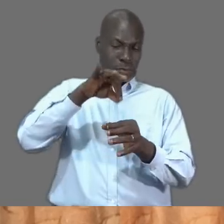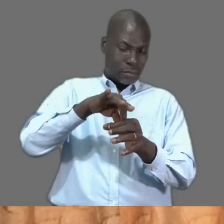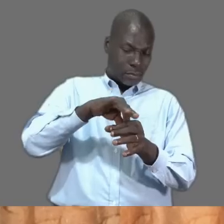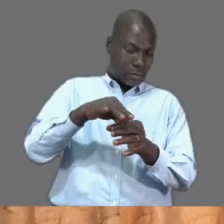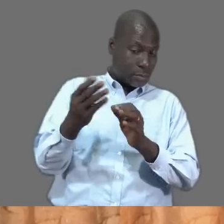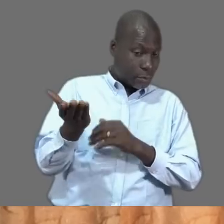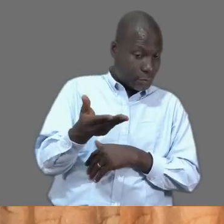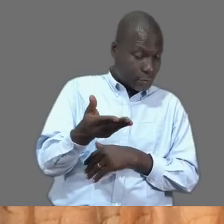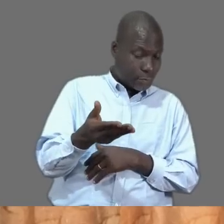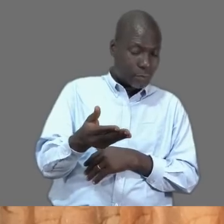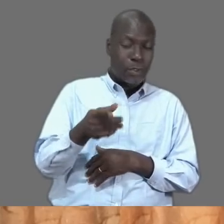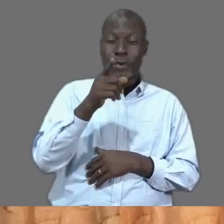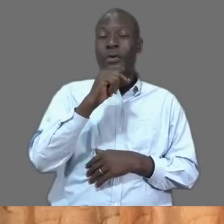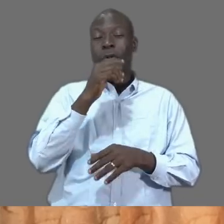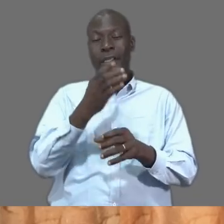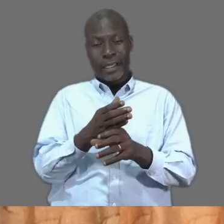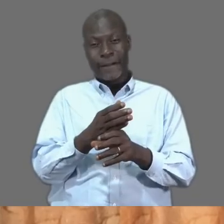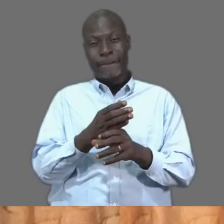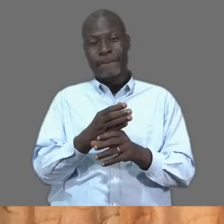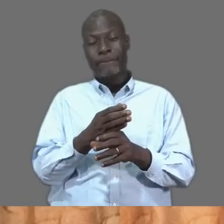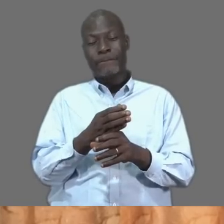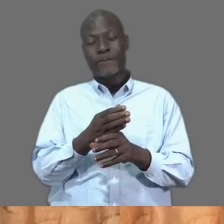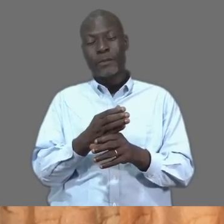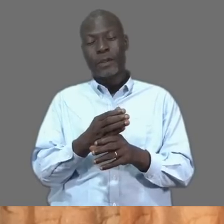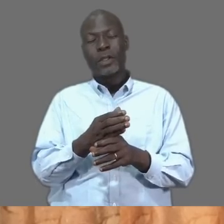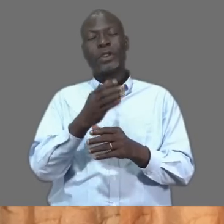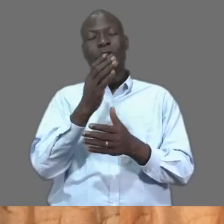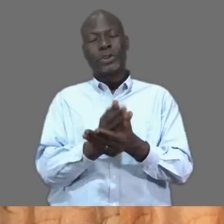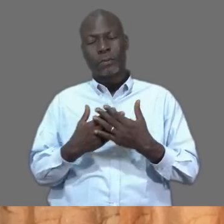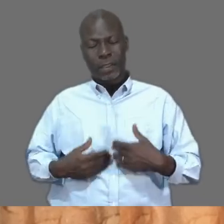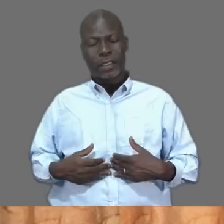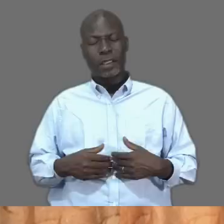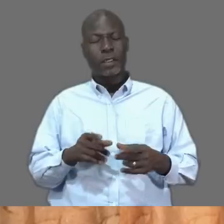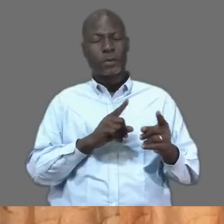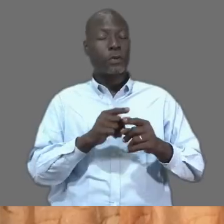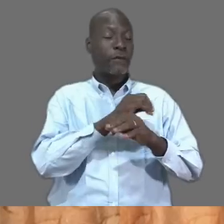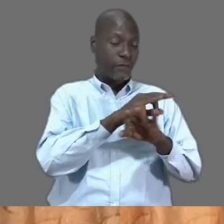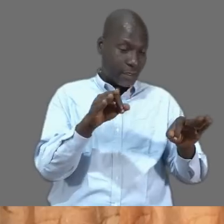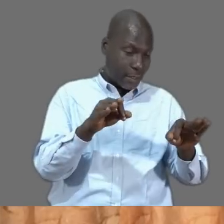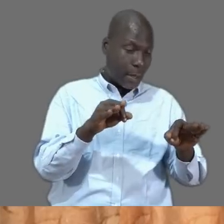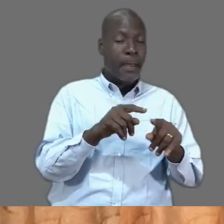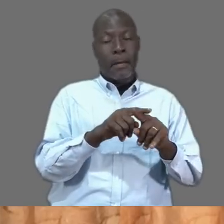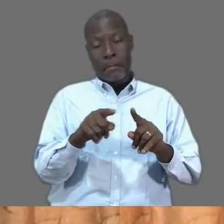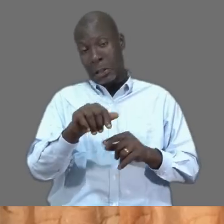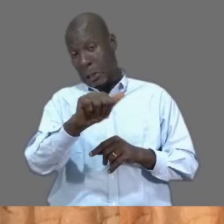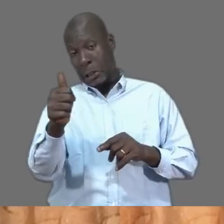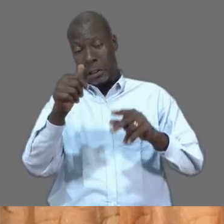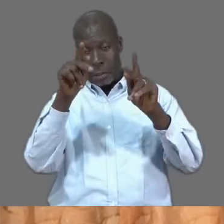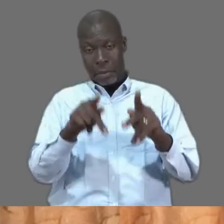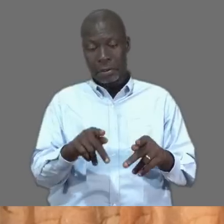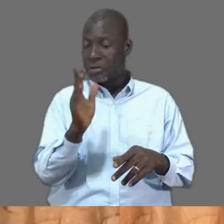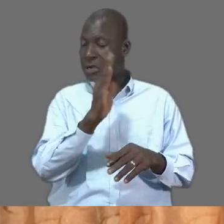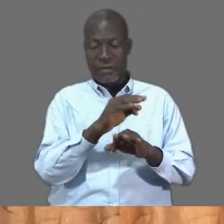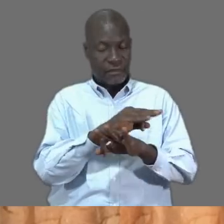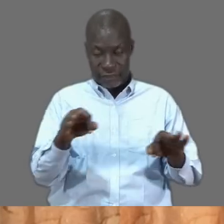reaping wan hwe ye pe obi ebeye no afa ne ho adi na obi ya omfa ne ho